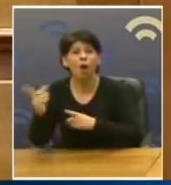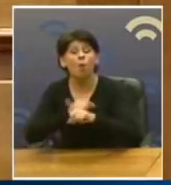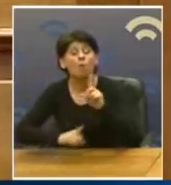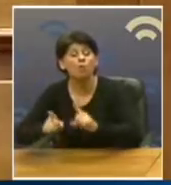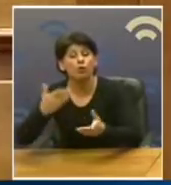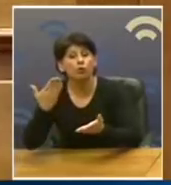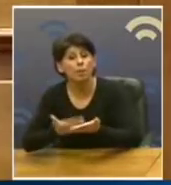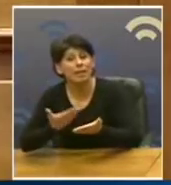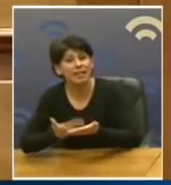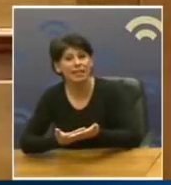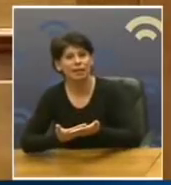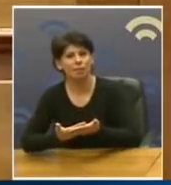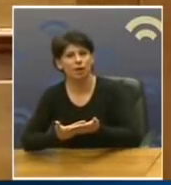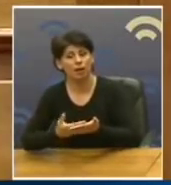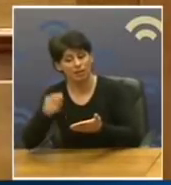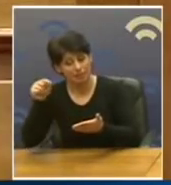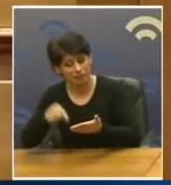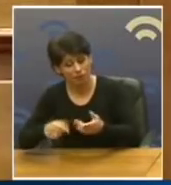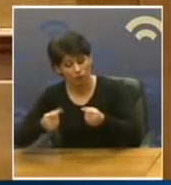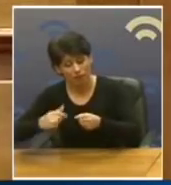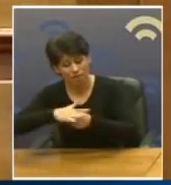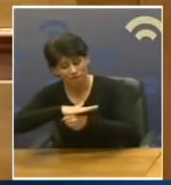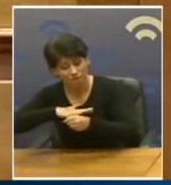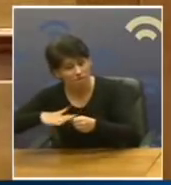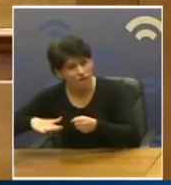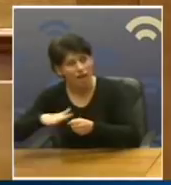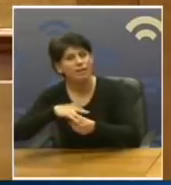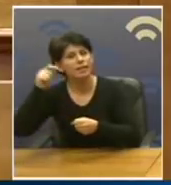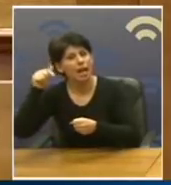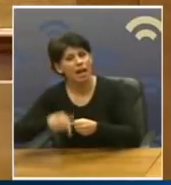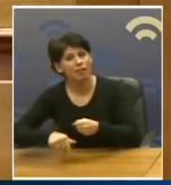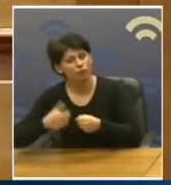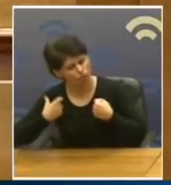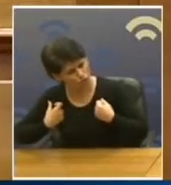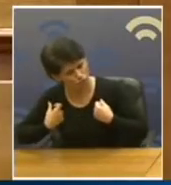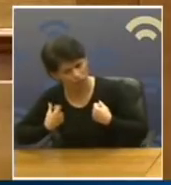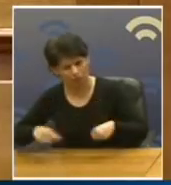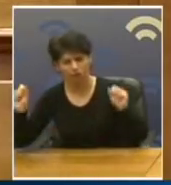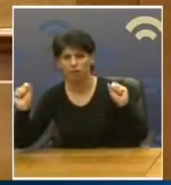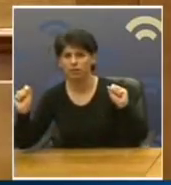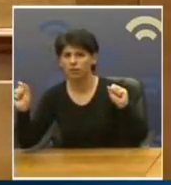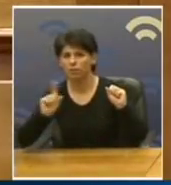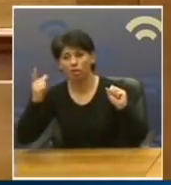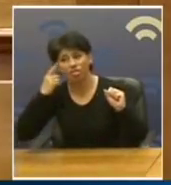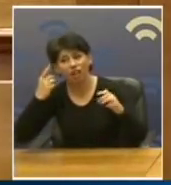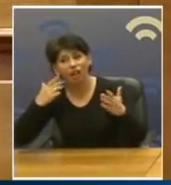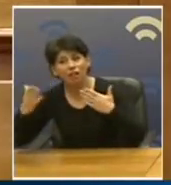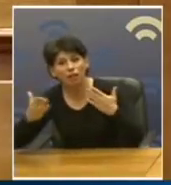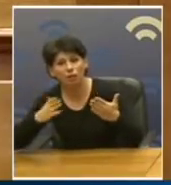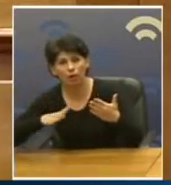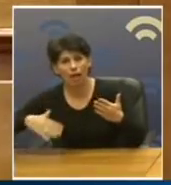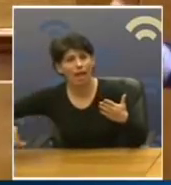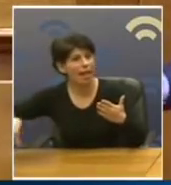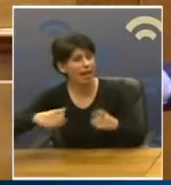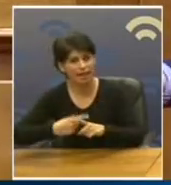επιχείρημα πάνω στο οποίο βασίζεται αυτήν την άρνηση που δεν την κατανοεί ο ελληνικός λαός,